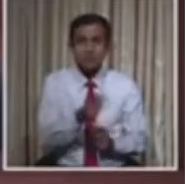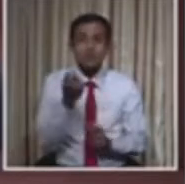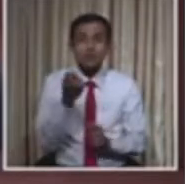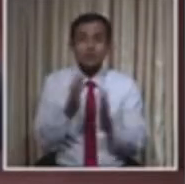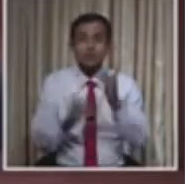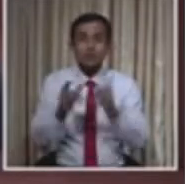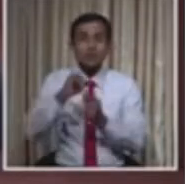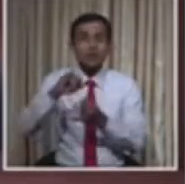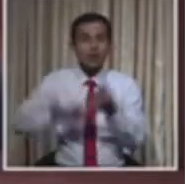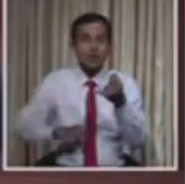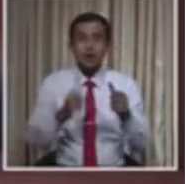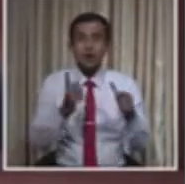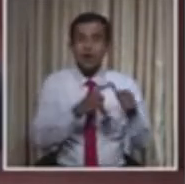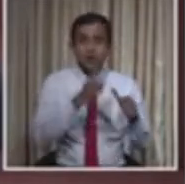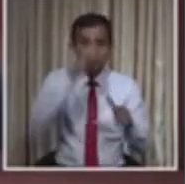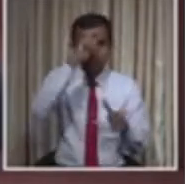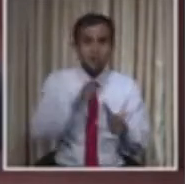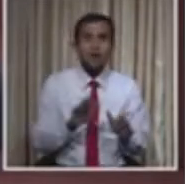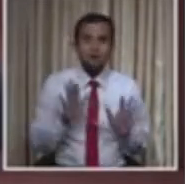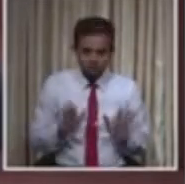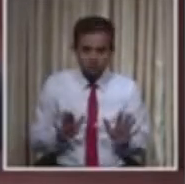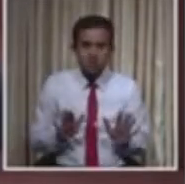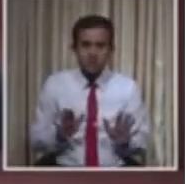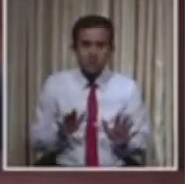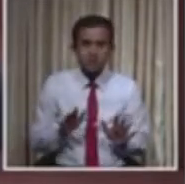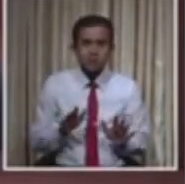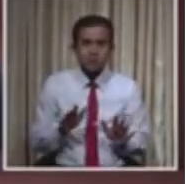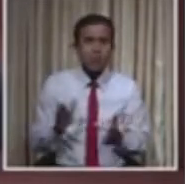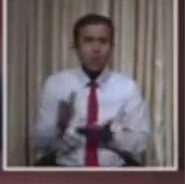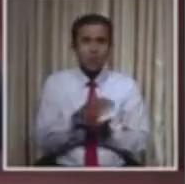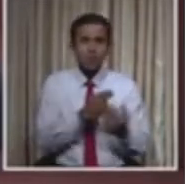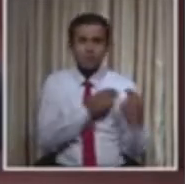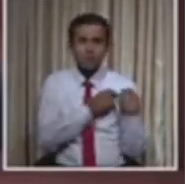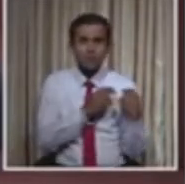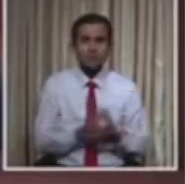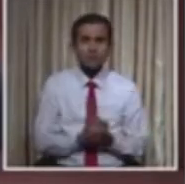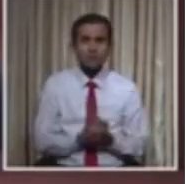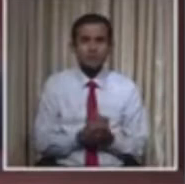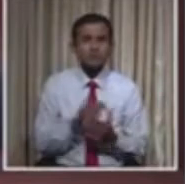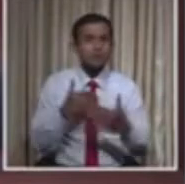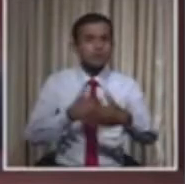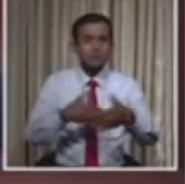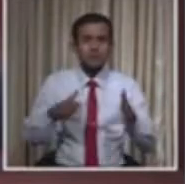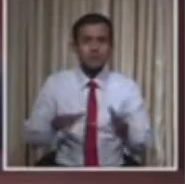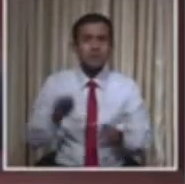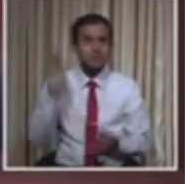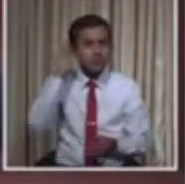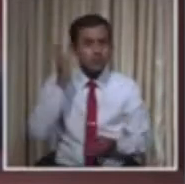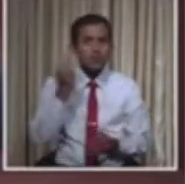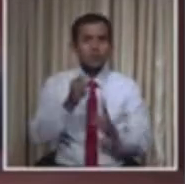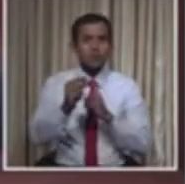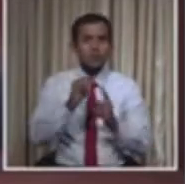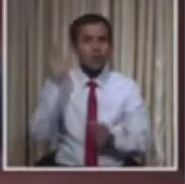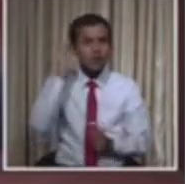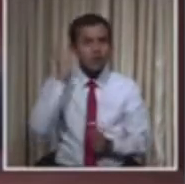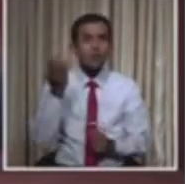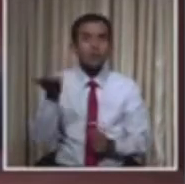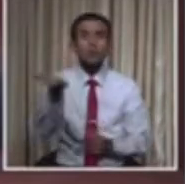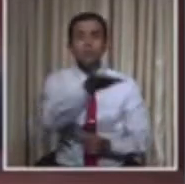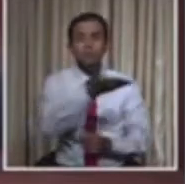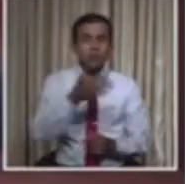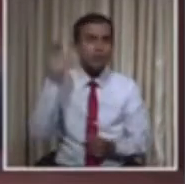අමාත්‍යංශ ලේකම් ආටිගල මහතාත් පමණද මේකට මුළුමනින්ම වග කියන්නේ මේ කැබිනට් මණ්ඩලය දැනගත යුතු පාර්ලිමේන්තුව දැනගත යුතු ජනතාව දැනගත